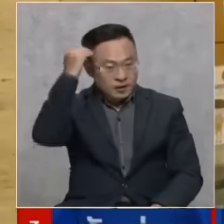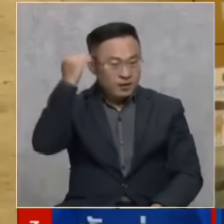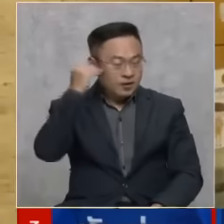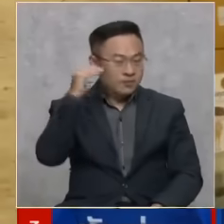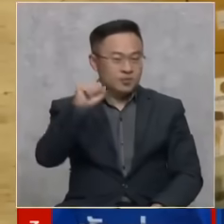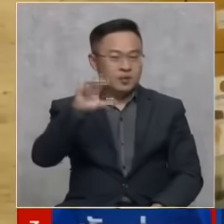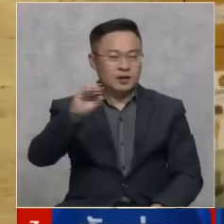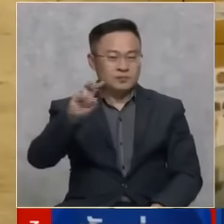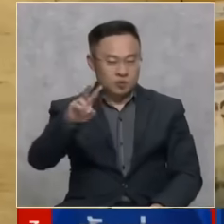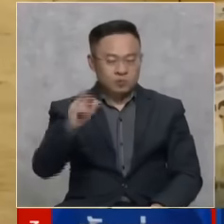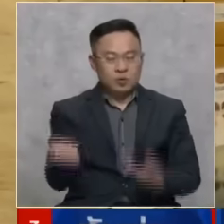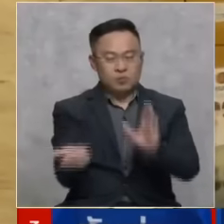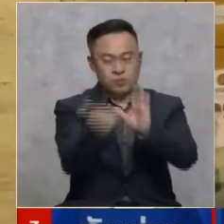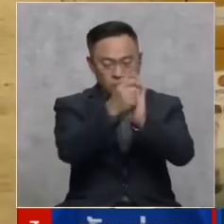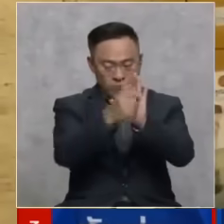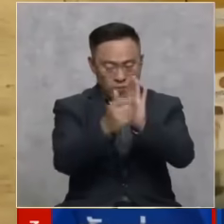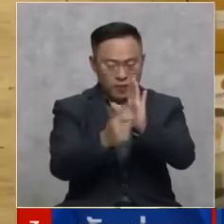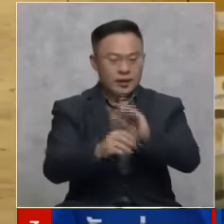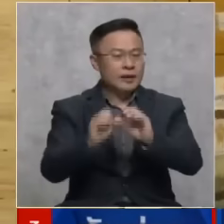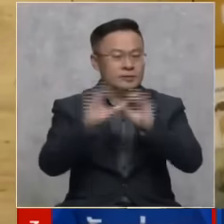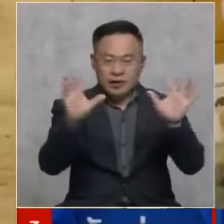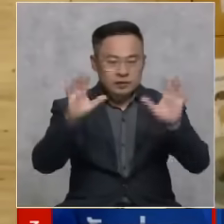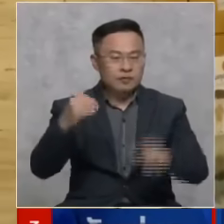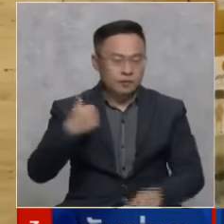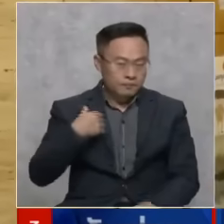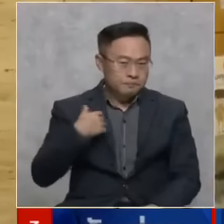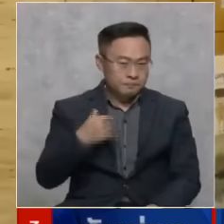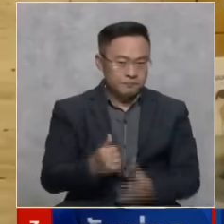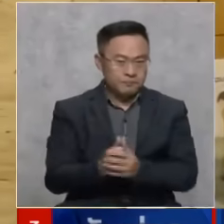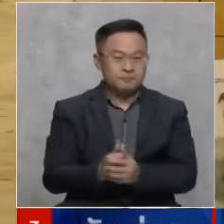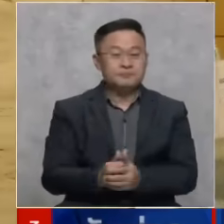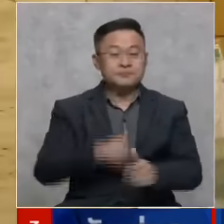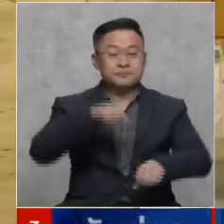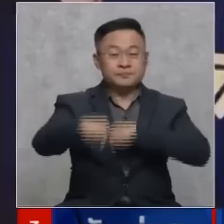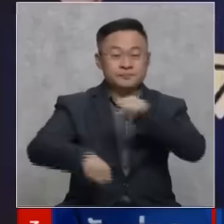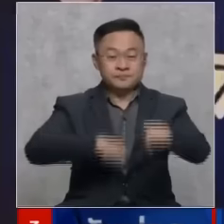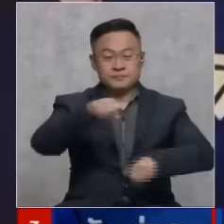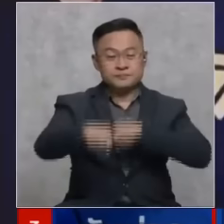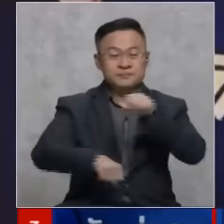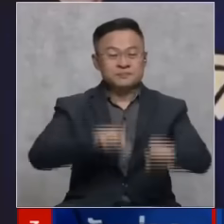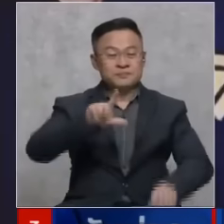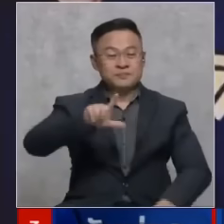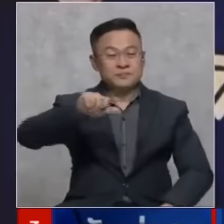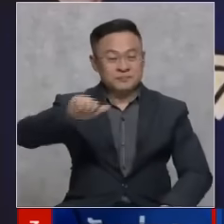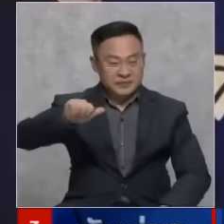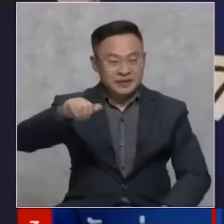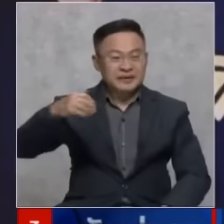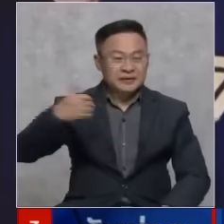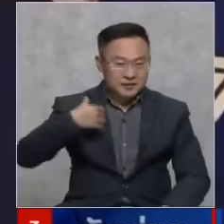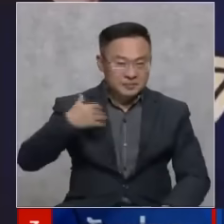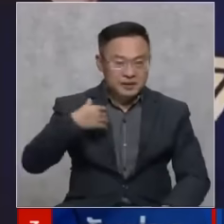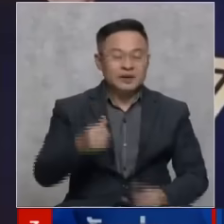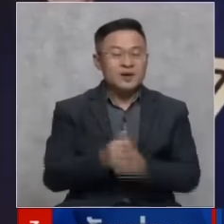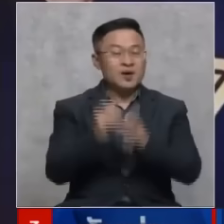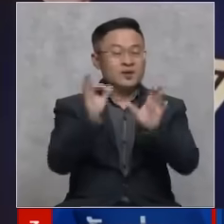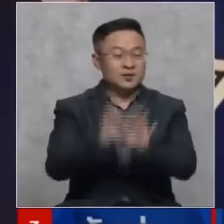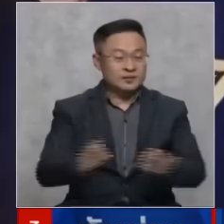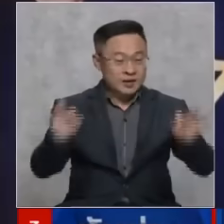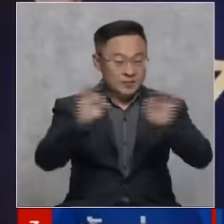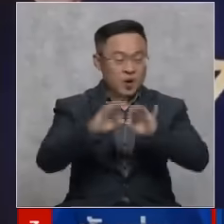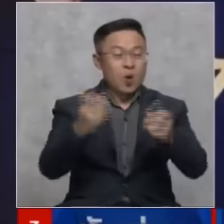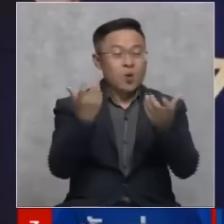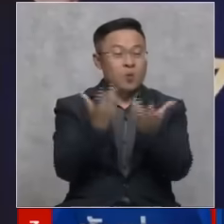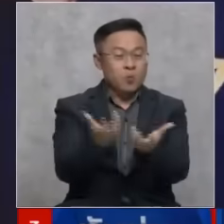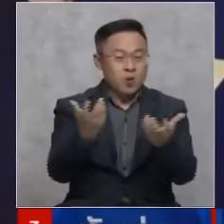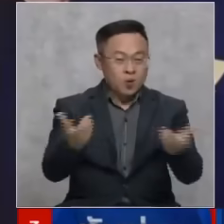5G ก็แจ้งนะแจ้งหมดเลยคุณผู้ชมจักรยาน LA Bicycle ค่ะแล้วที่สำคัญยังแจ้งด้วยบอกว่าเครื่องใช้ภายในบ้